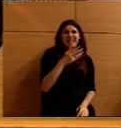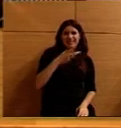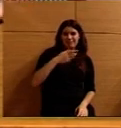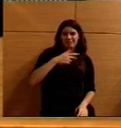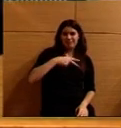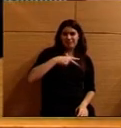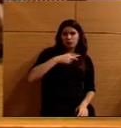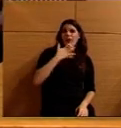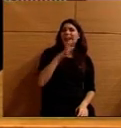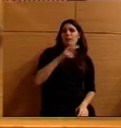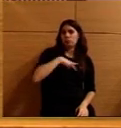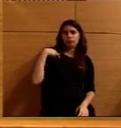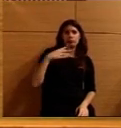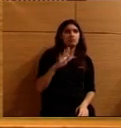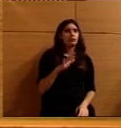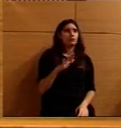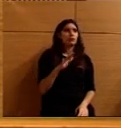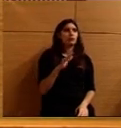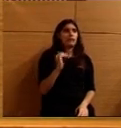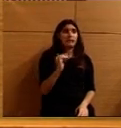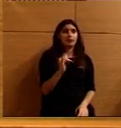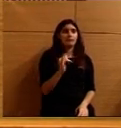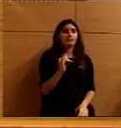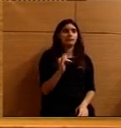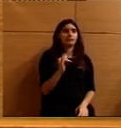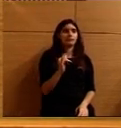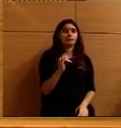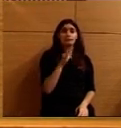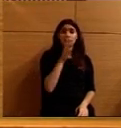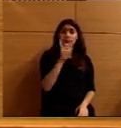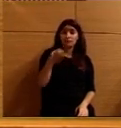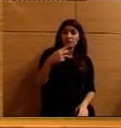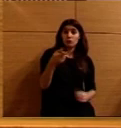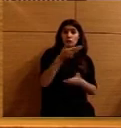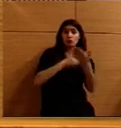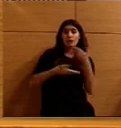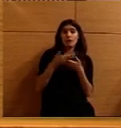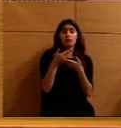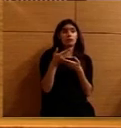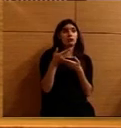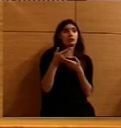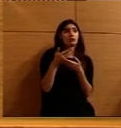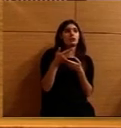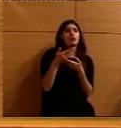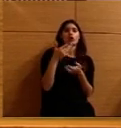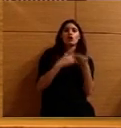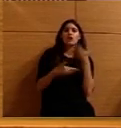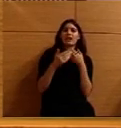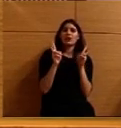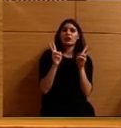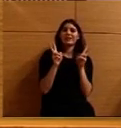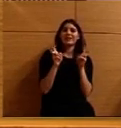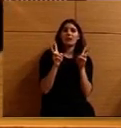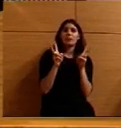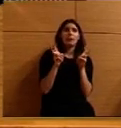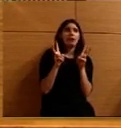exemples. Comencé ahir, però n'hi ha altres exemples dels termes municipals. Perquè després la coordinació de qüestions a nivell, el